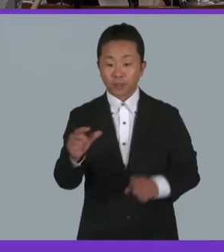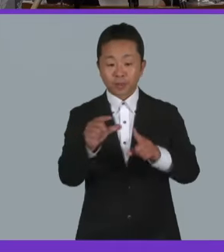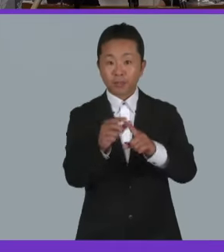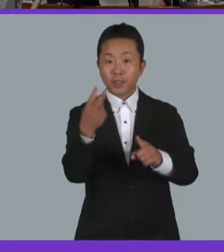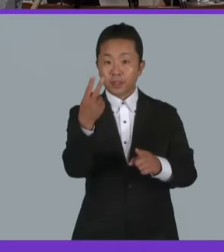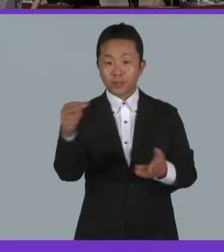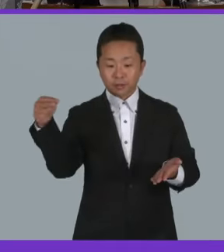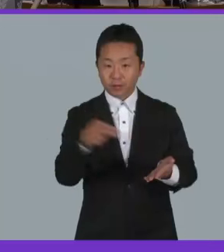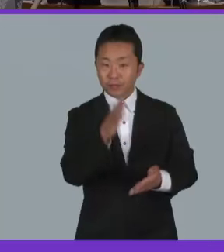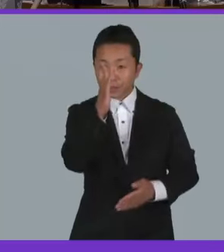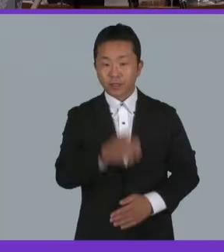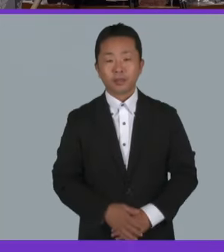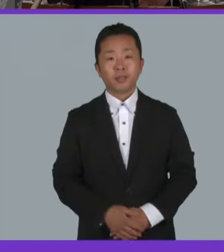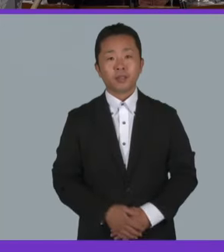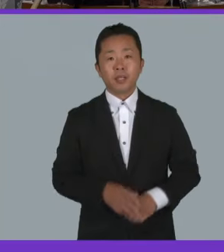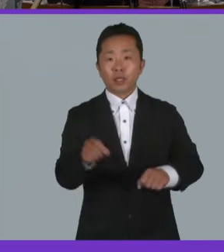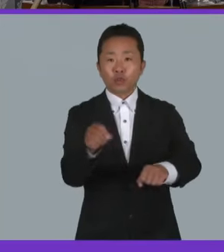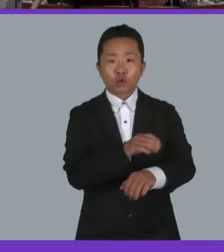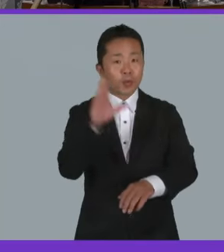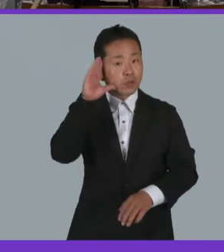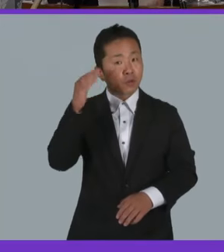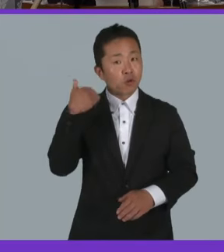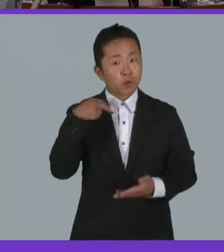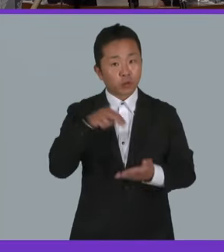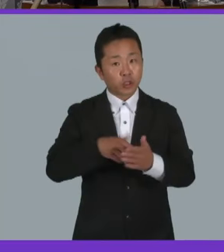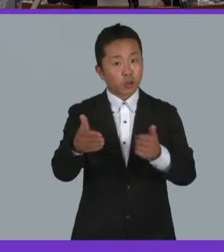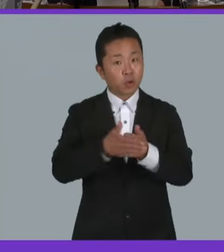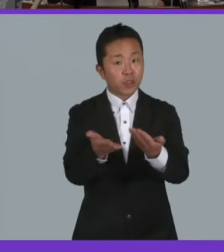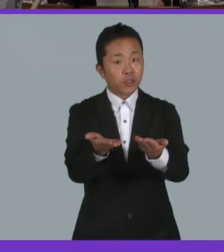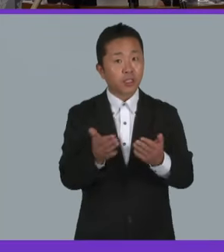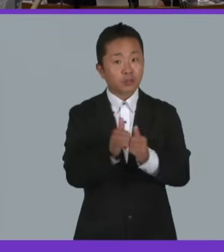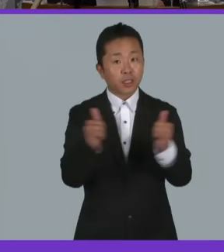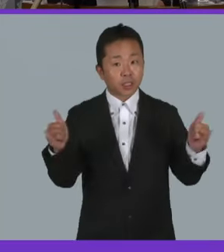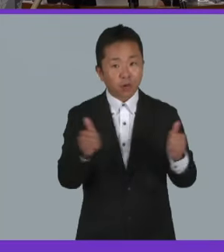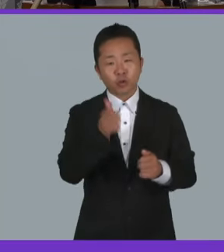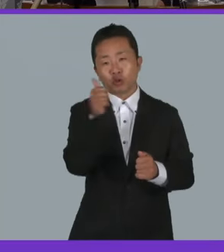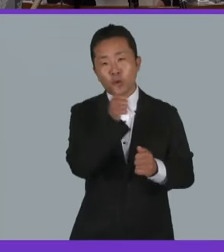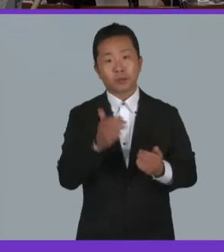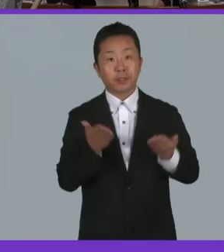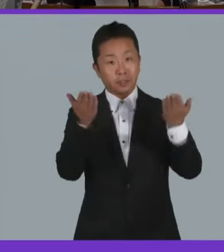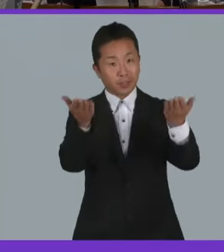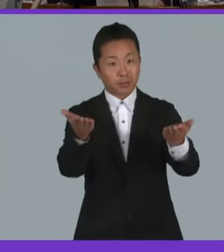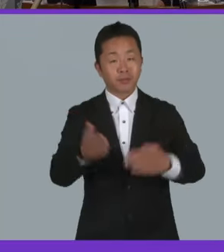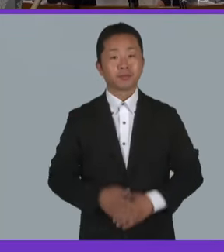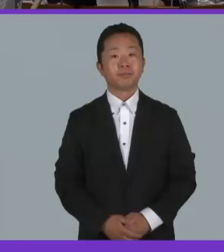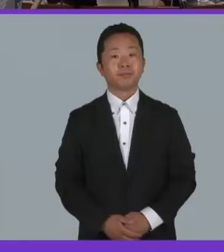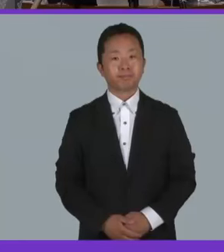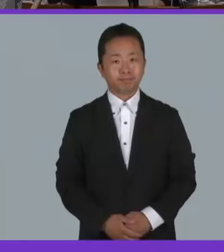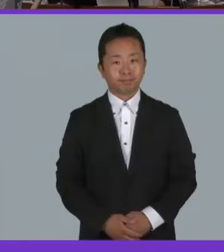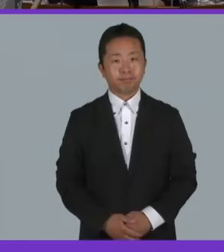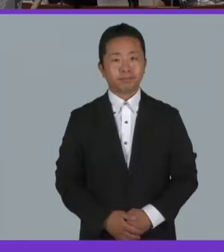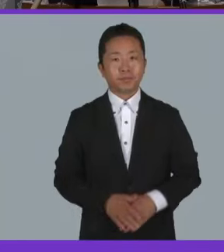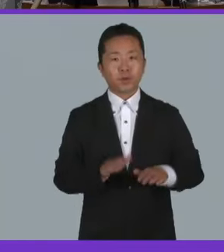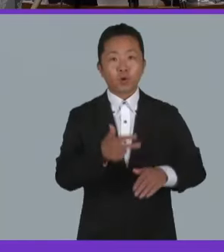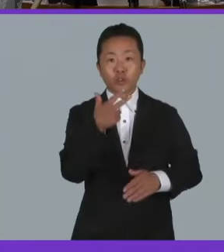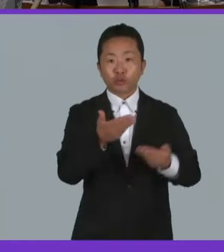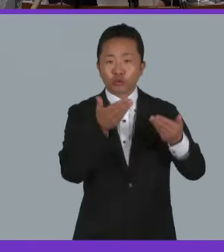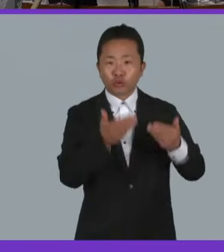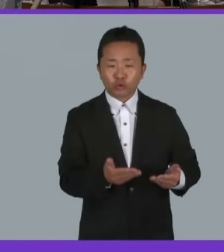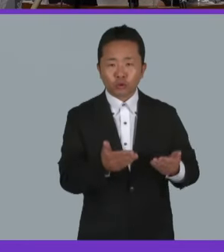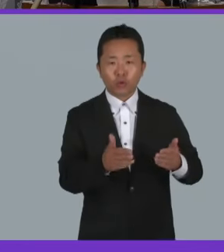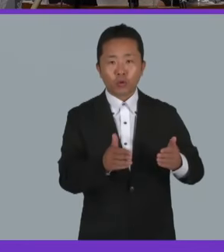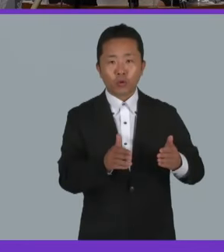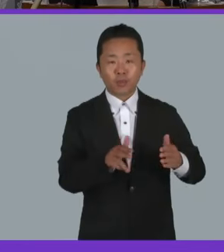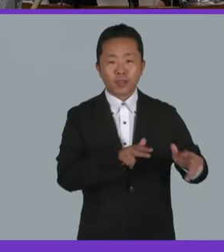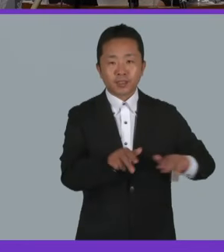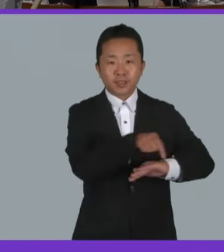。特別顧問としてご協力いただく方々をご紹介をさせていただきます。本市の重要政策を推進する上